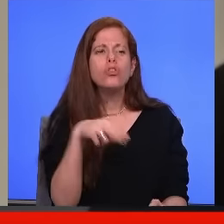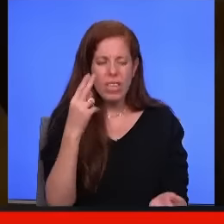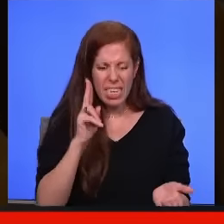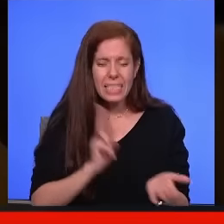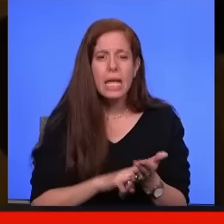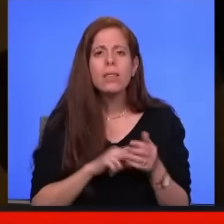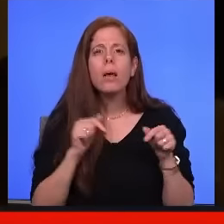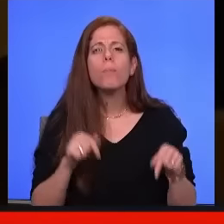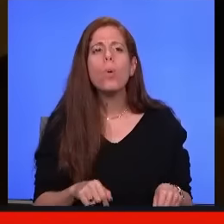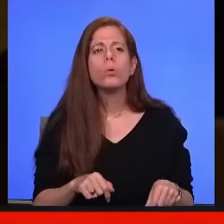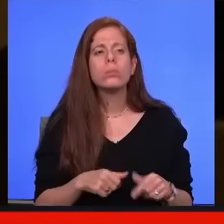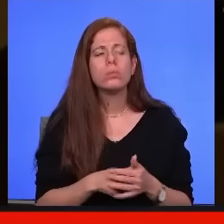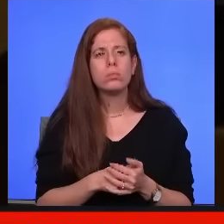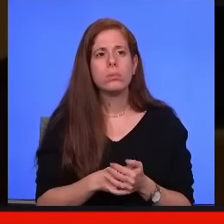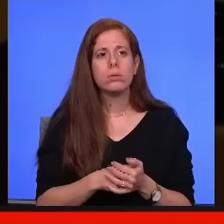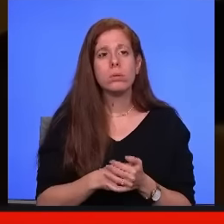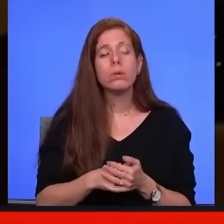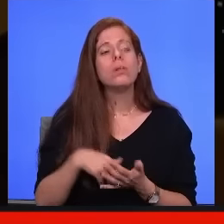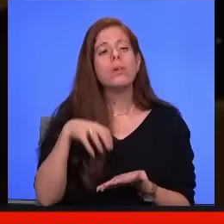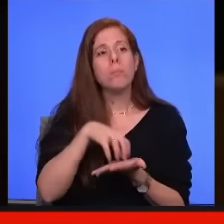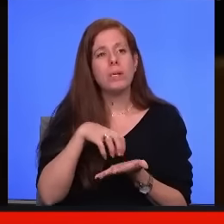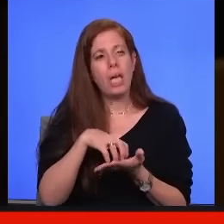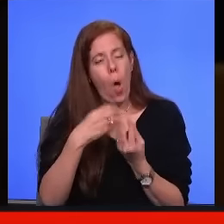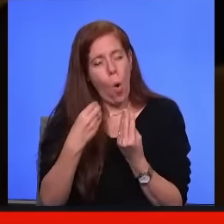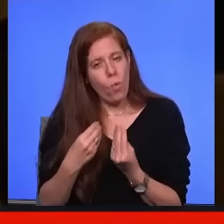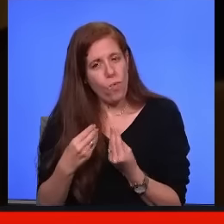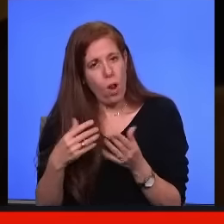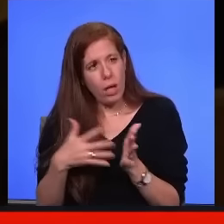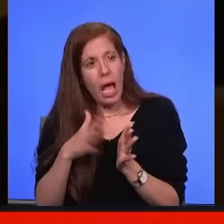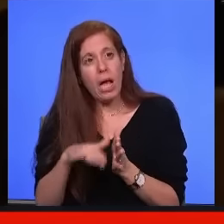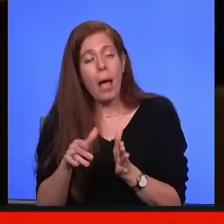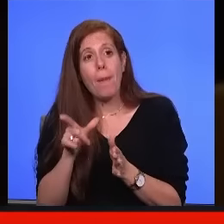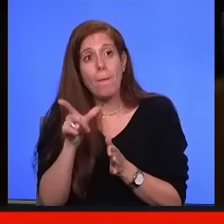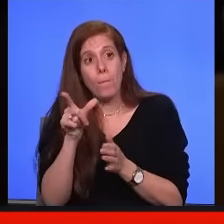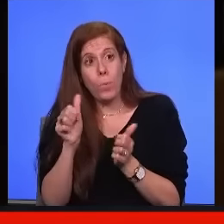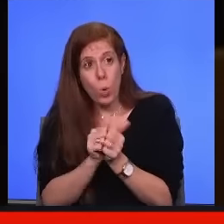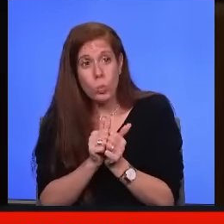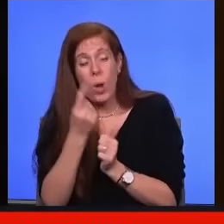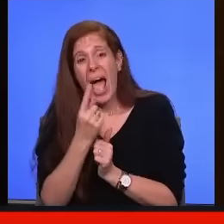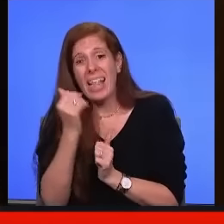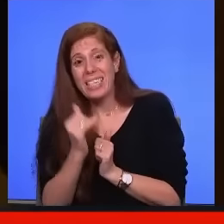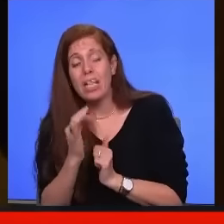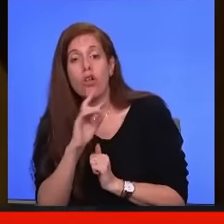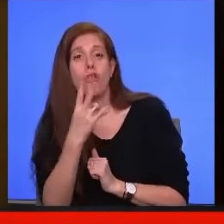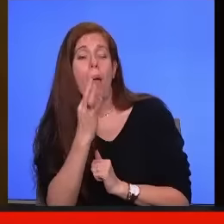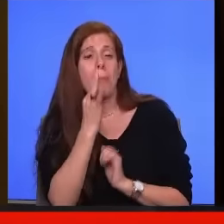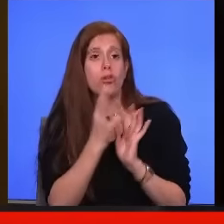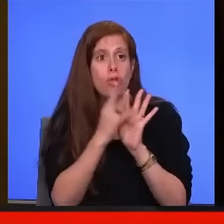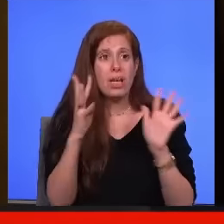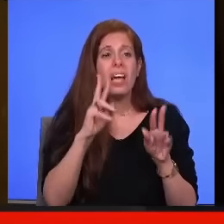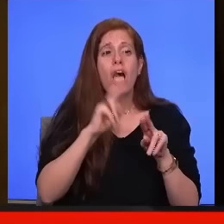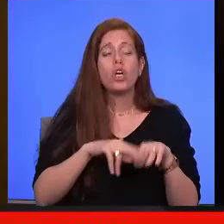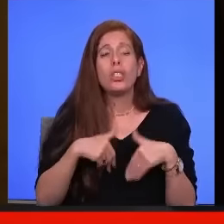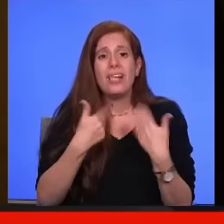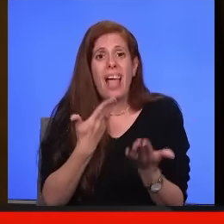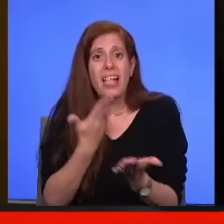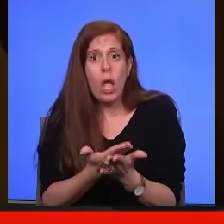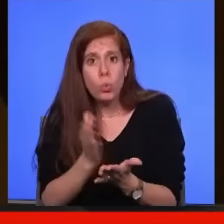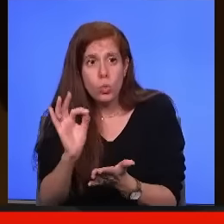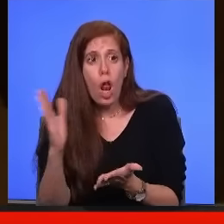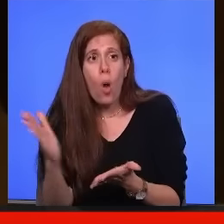פה. בזירה עוקבו לחקירה גם בנות הזוג, אחת מהן קטינה, השנייה בת 19. לאחר שמסרה את עדותה, הוחלט